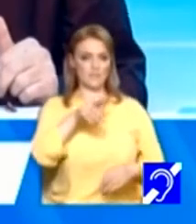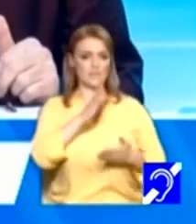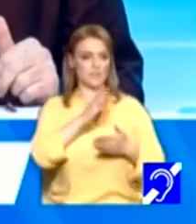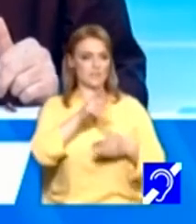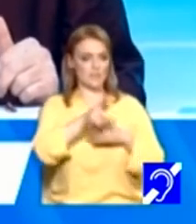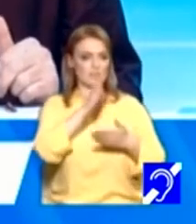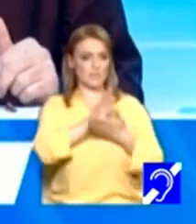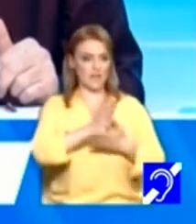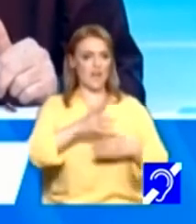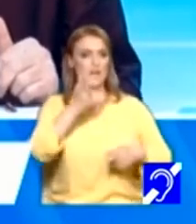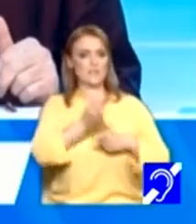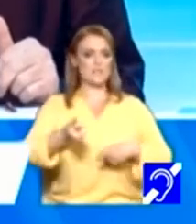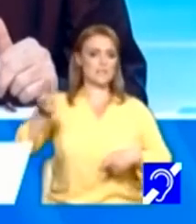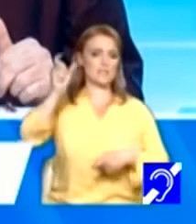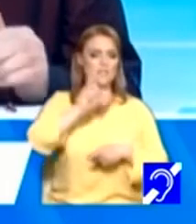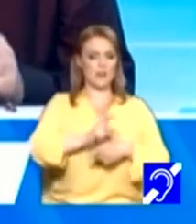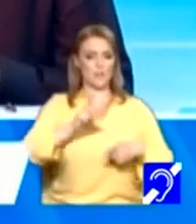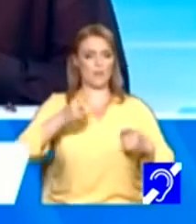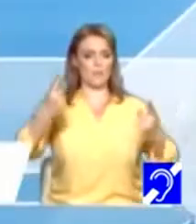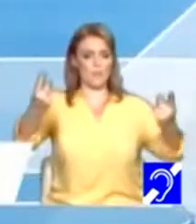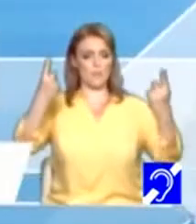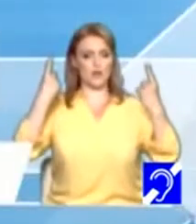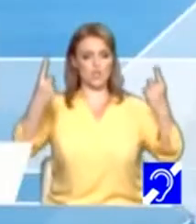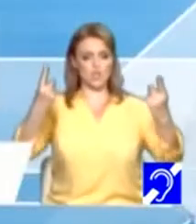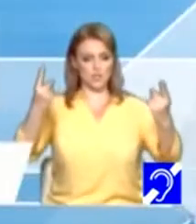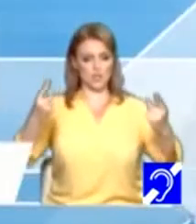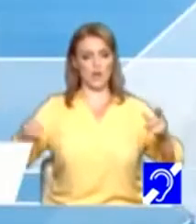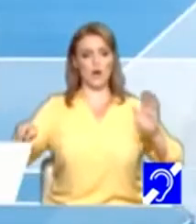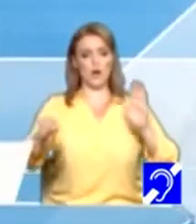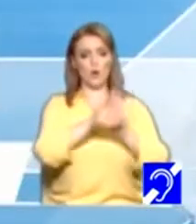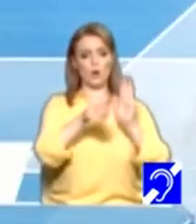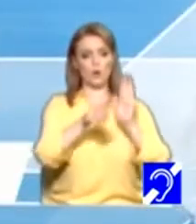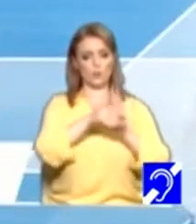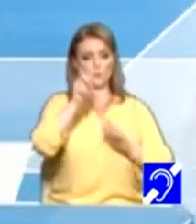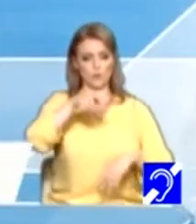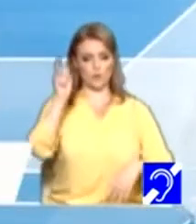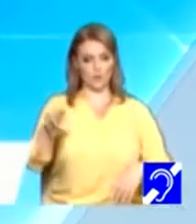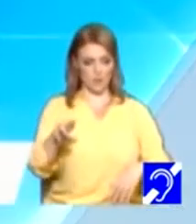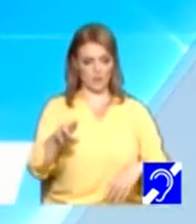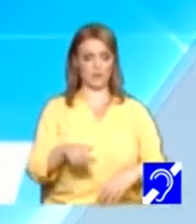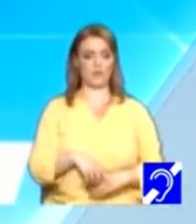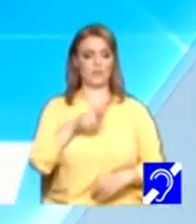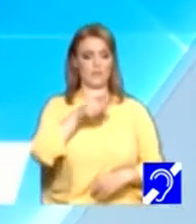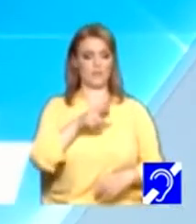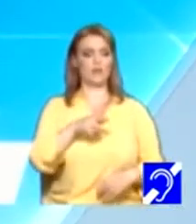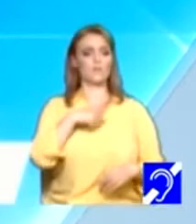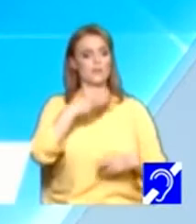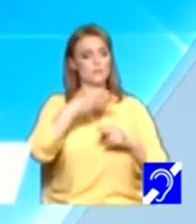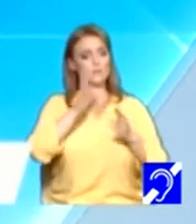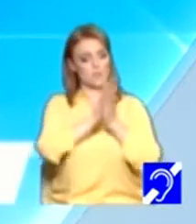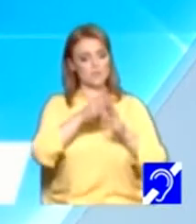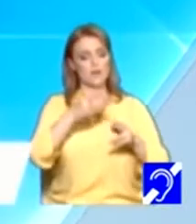corupționeri politici din țară. Haideți să-i dăm ocazia așa domnului Turcanu să răspundeți la întrebarea cu bugetele, cu datoriile, cu creditele, măcar atât.